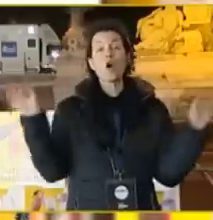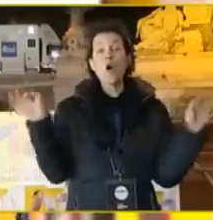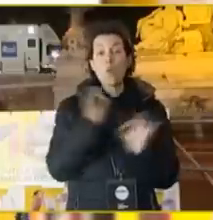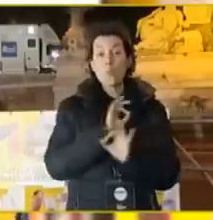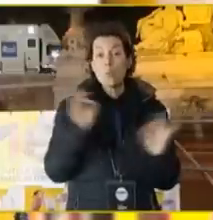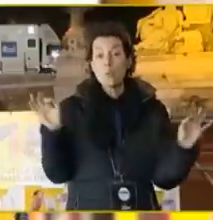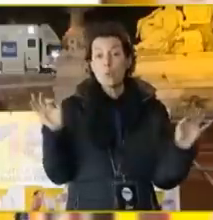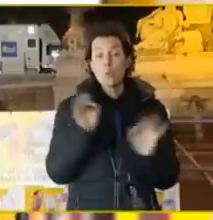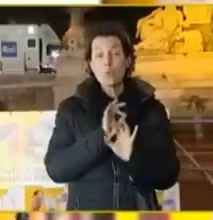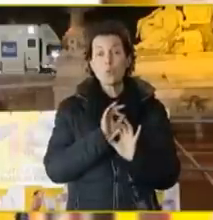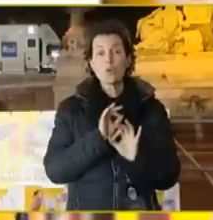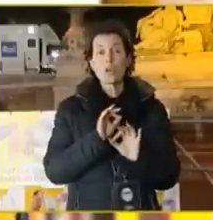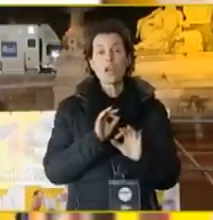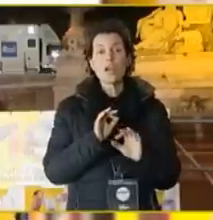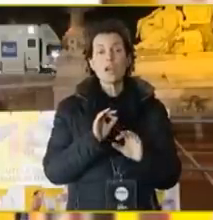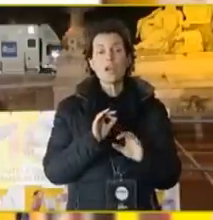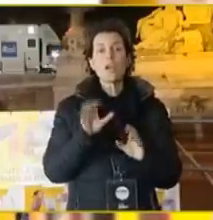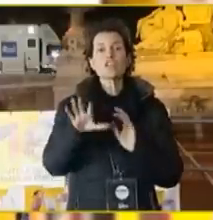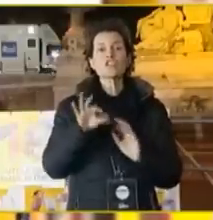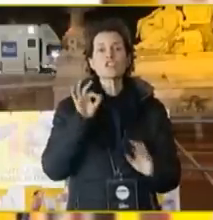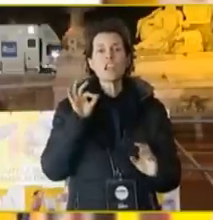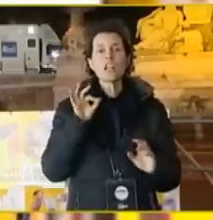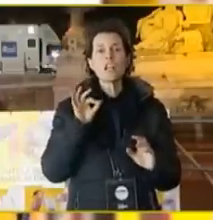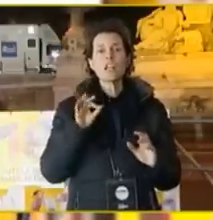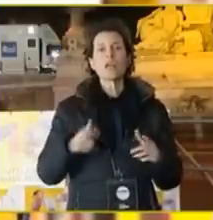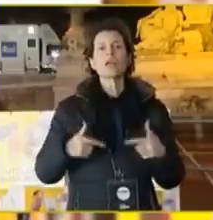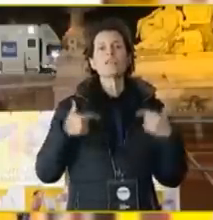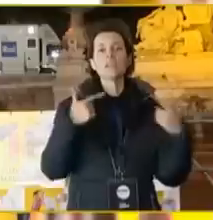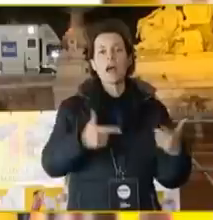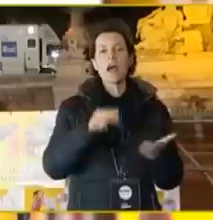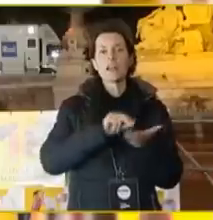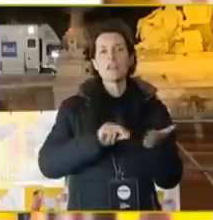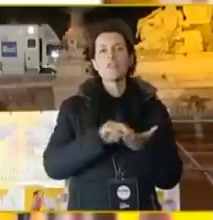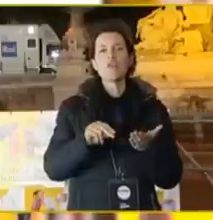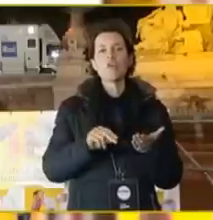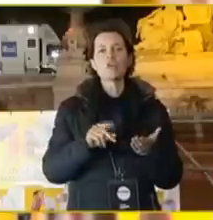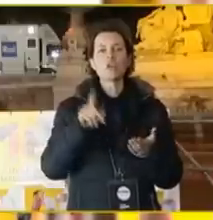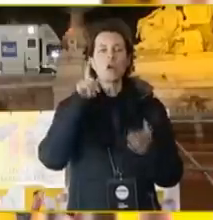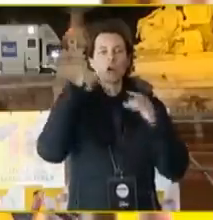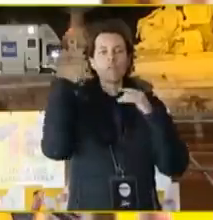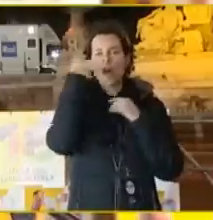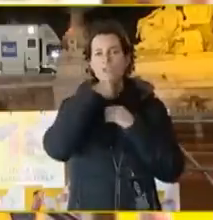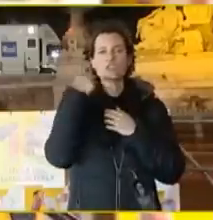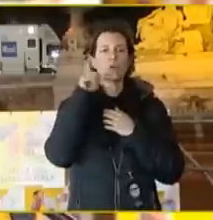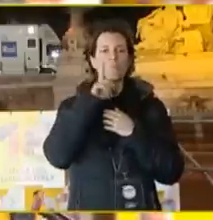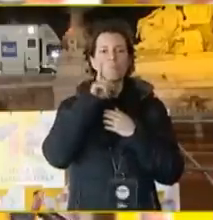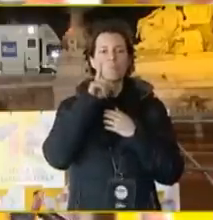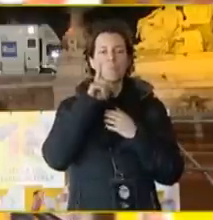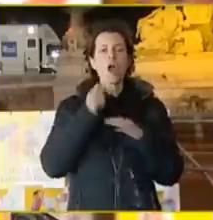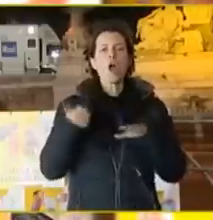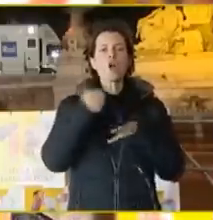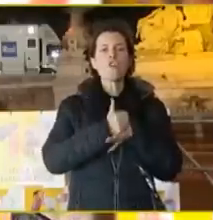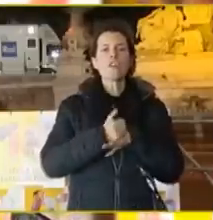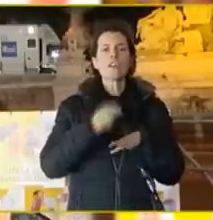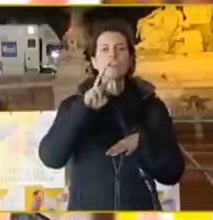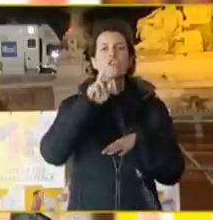oppure decidere di affidarsi ancora a quelli là che ci hanno governato per 20 anni, hanno anche il coraggio